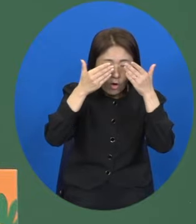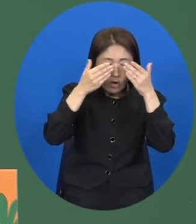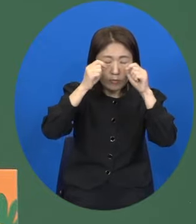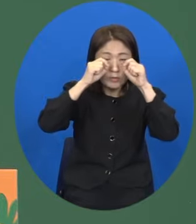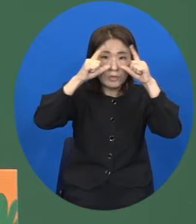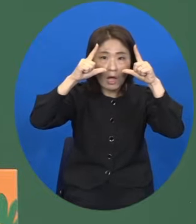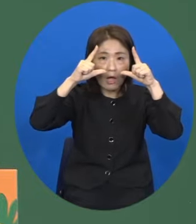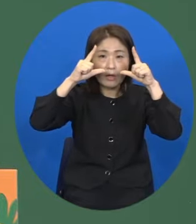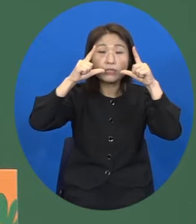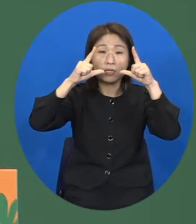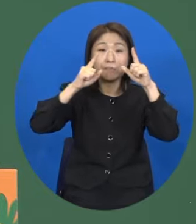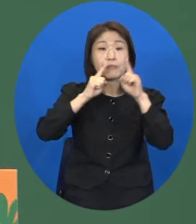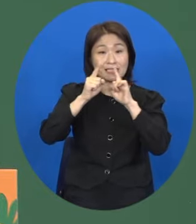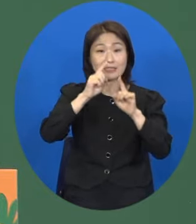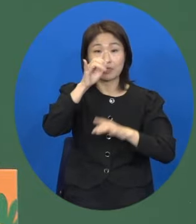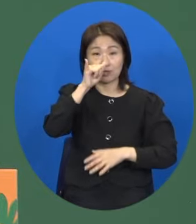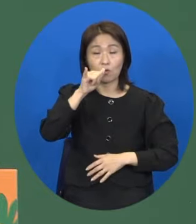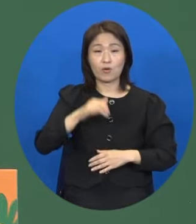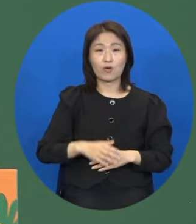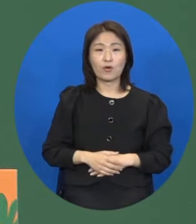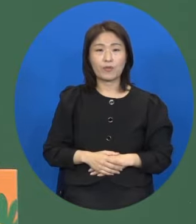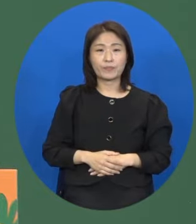기록합니다. 예수님께서는 장애인을